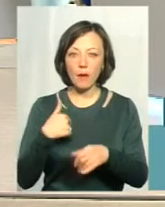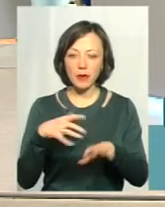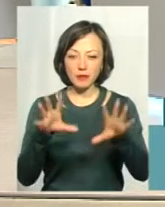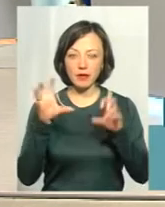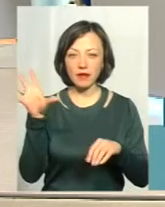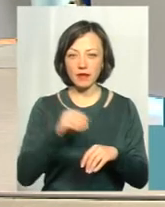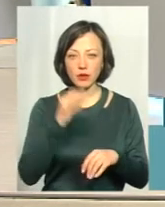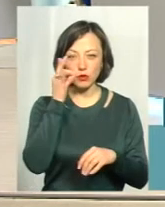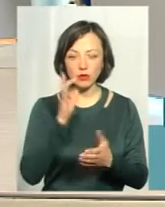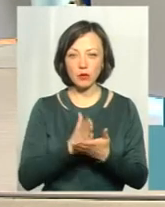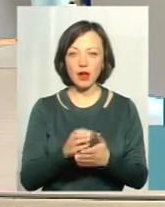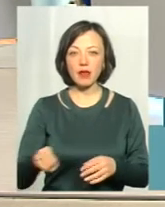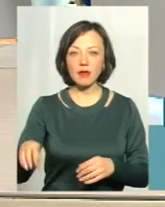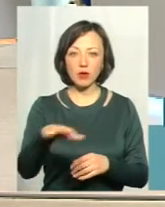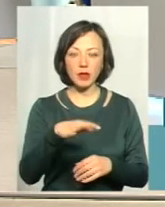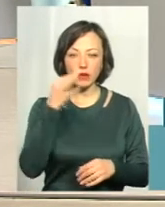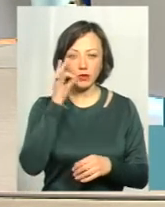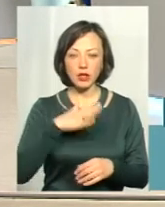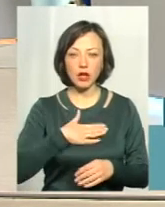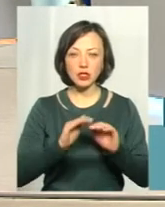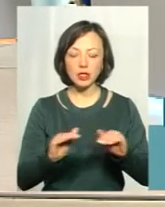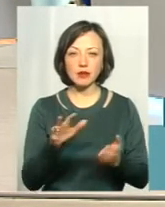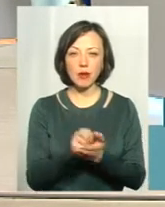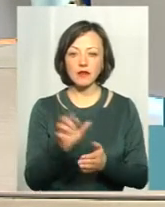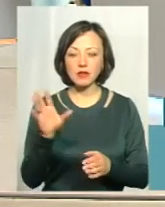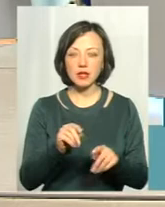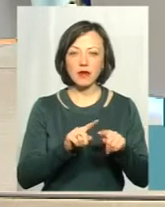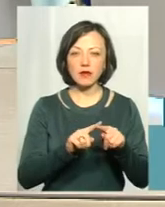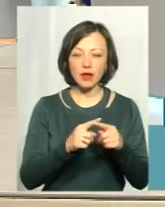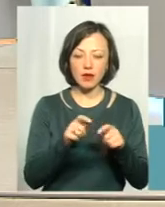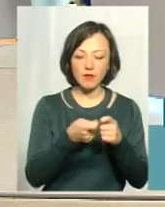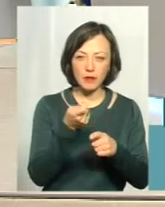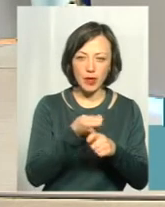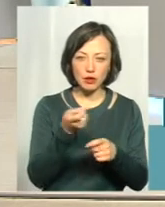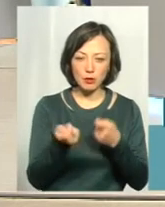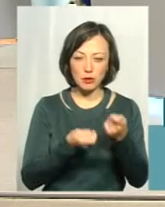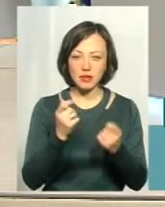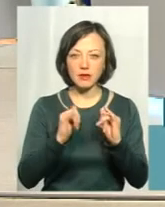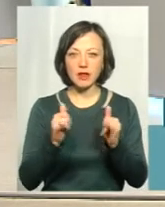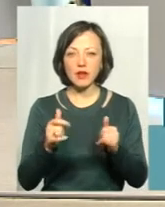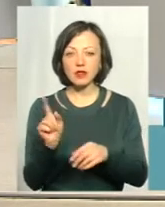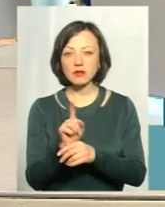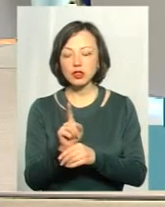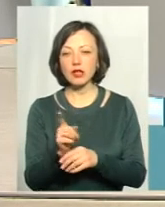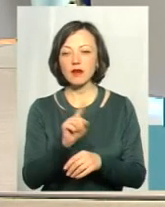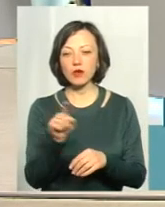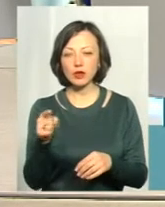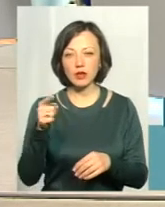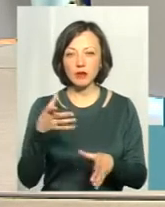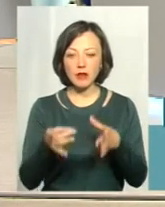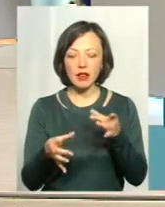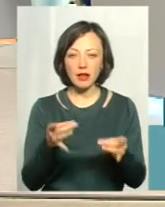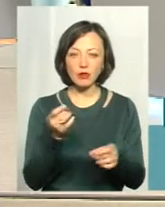досвід. Ми маємо європейський досвід. Наші діти займаються всім. Вони в'яжуть бісер, вони виливають свічки, вони місять